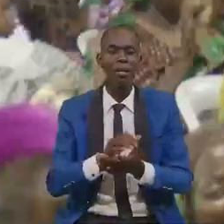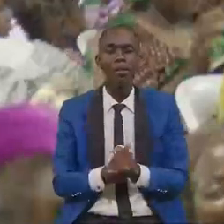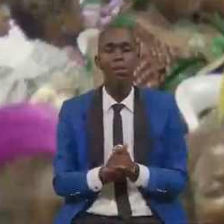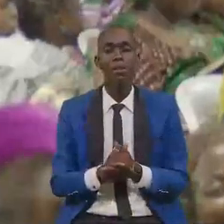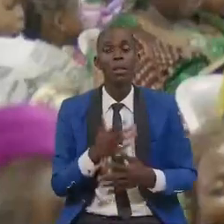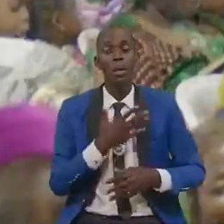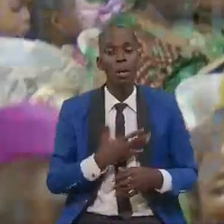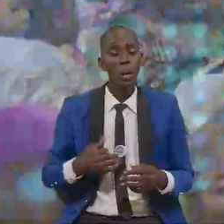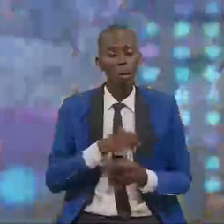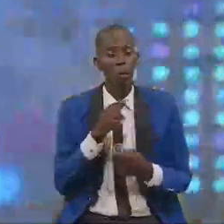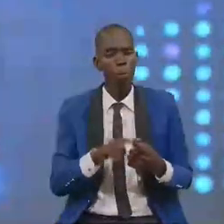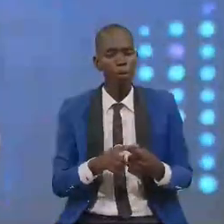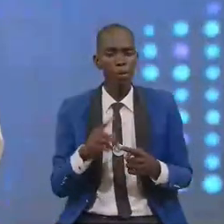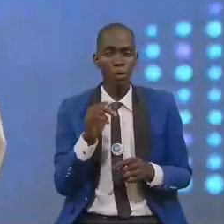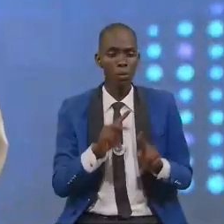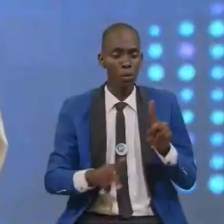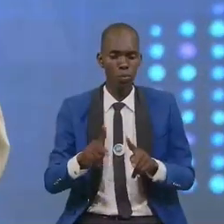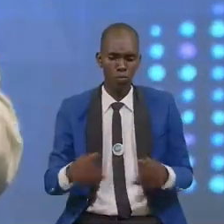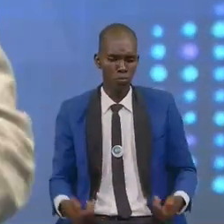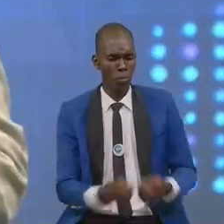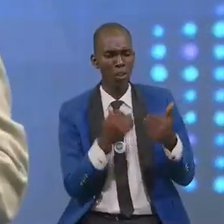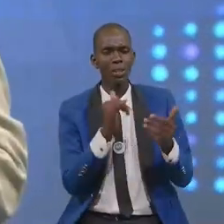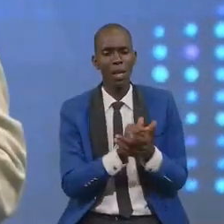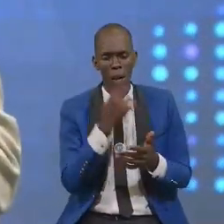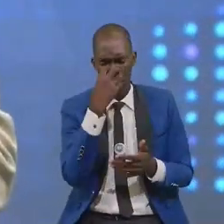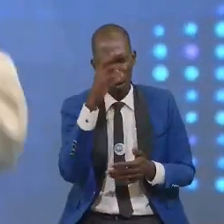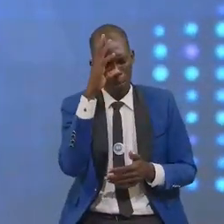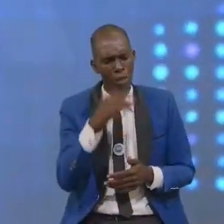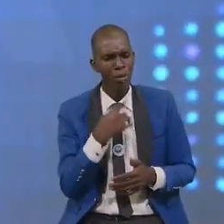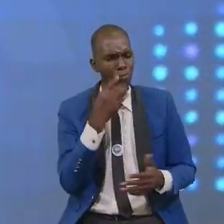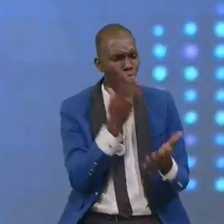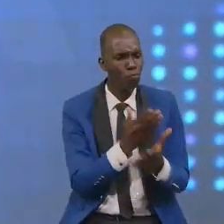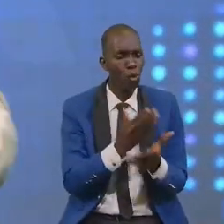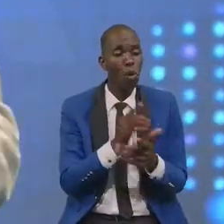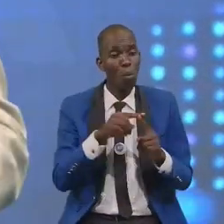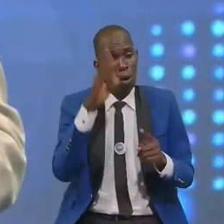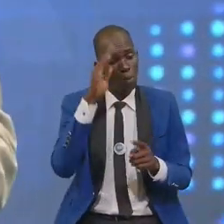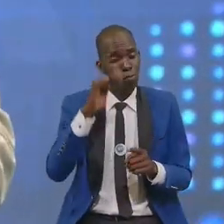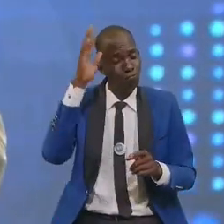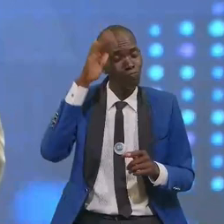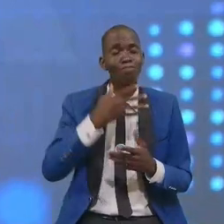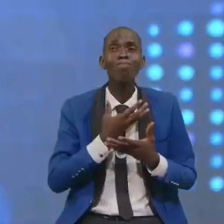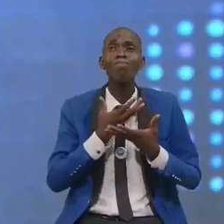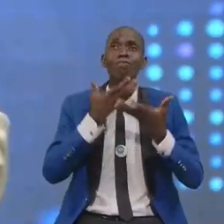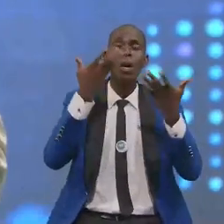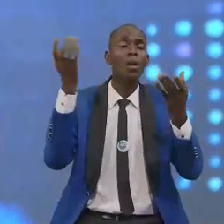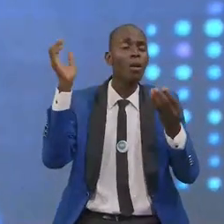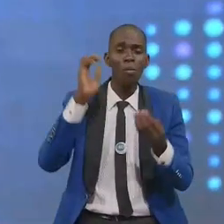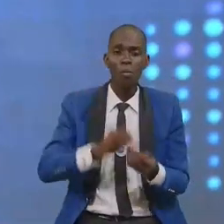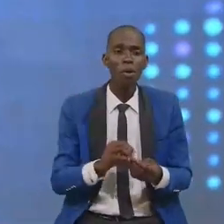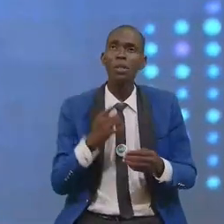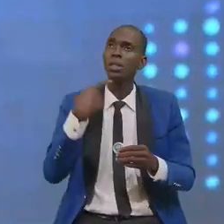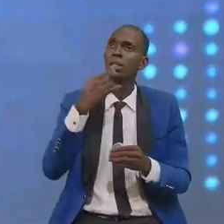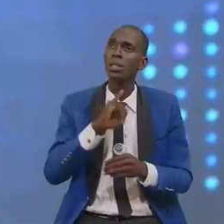quand ils ont défié l'homme et l'homme demande de faire de ce terre cria plus fort